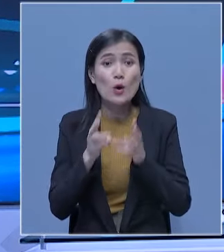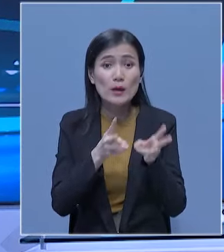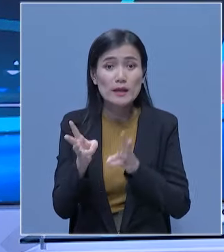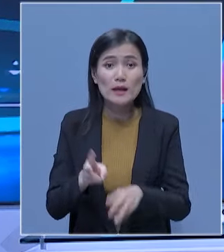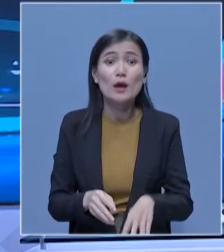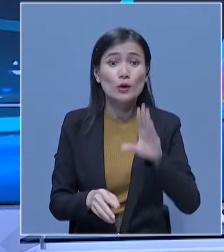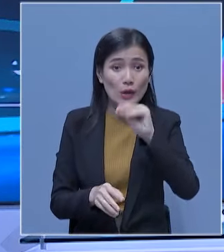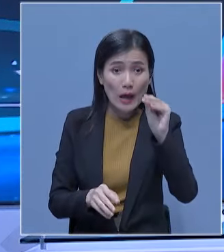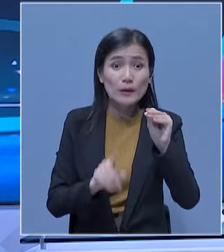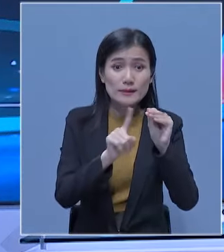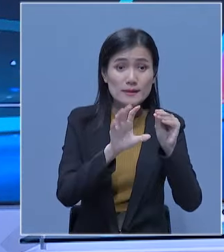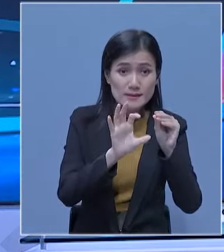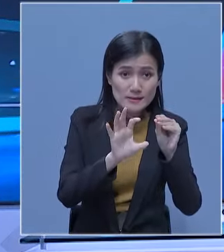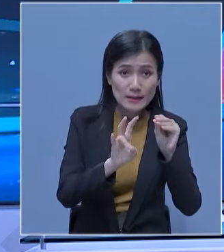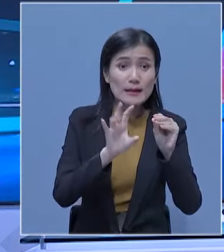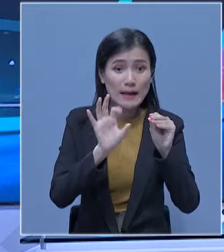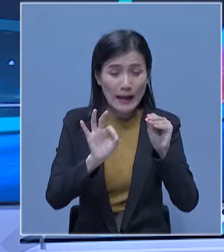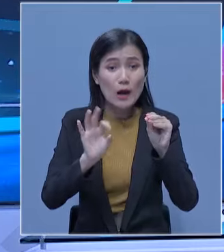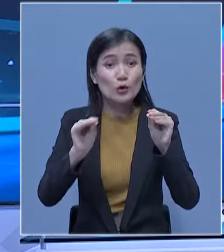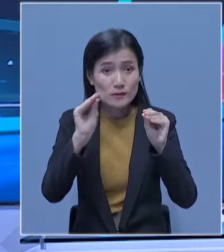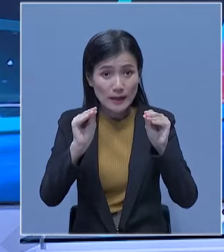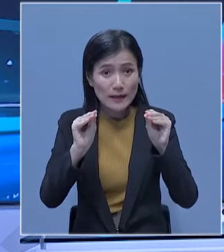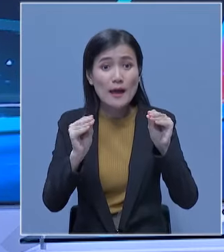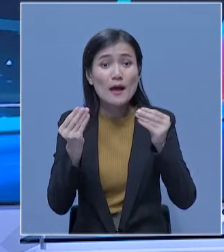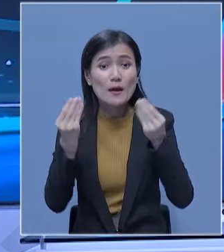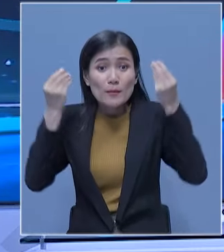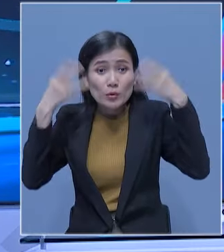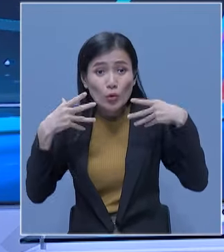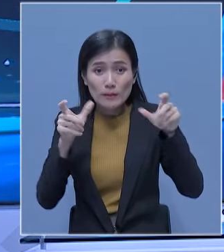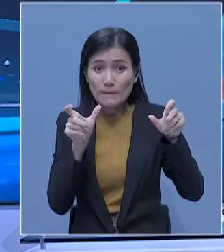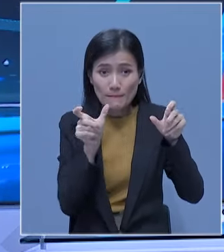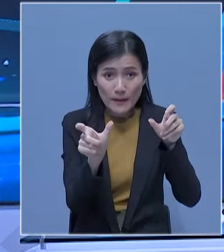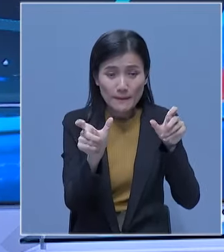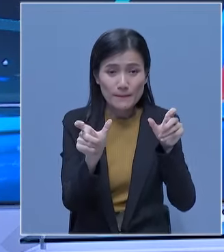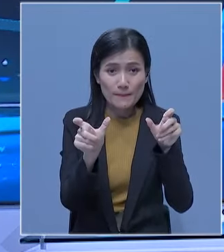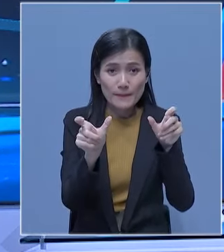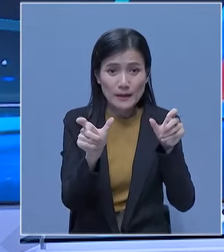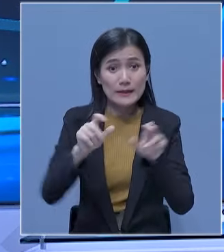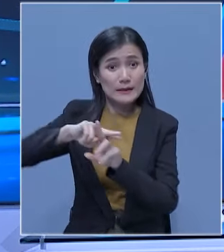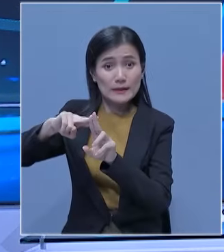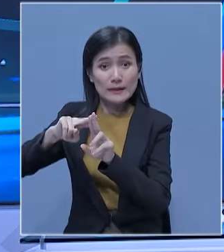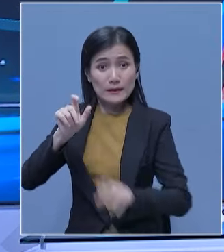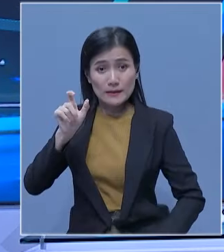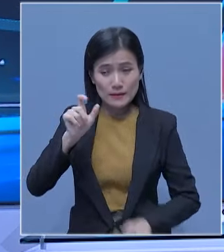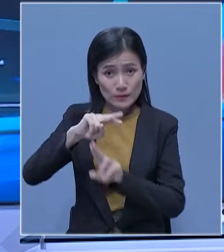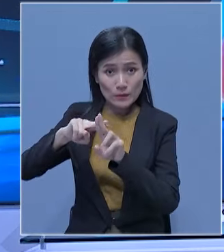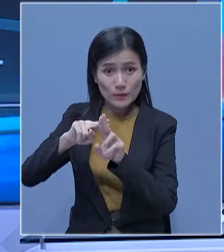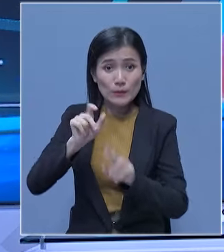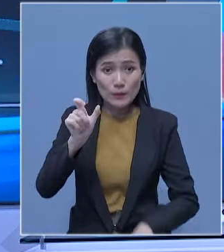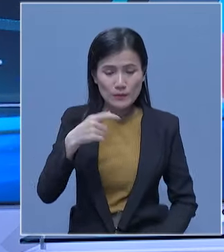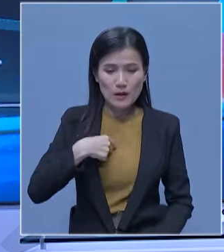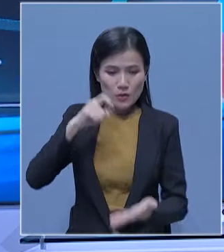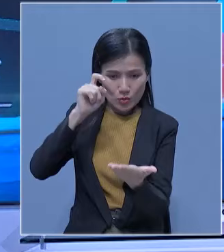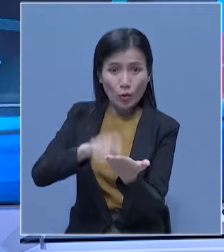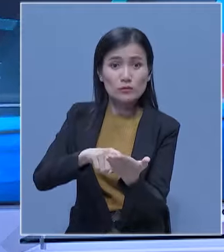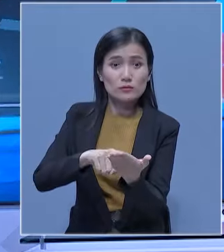น179ดอกจันตามด้วยเลขบัตรประชาชน13หลักกดเสียมแล้วกดโทรออกมันจะขึ้นข้อความขึ้นมา